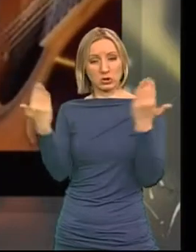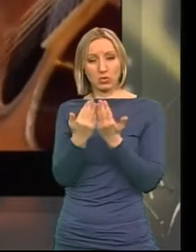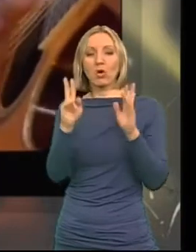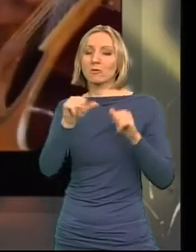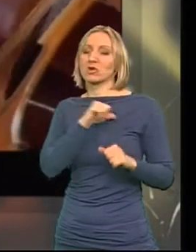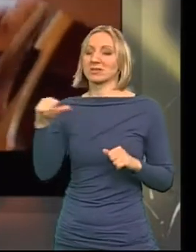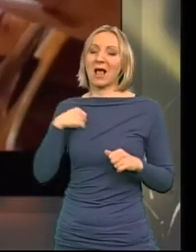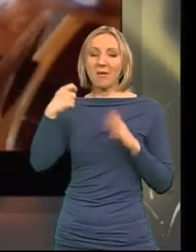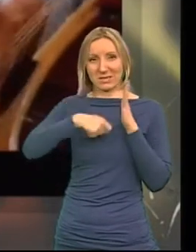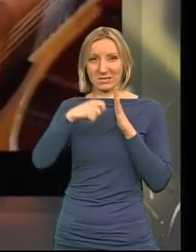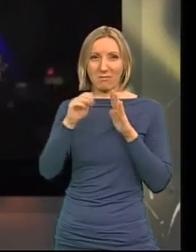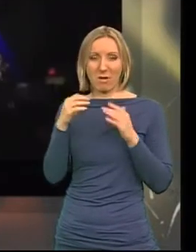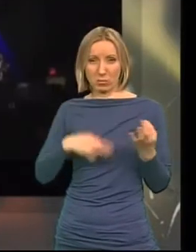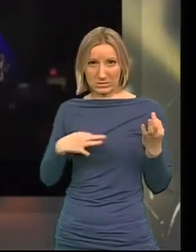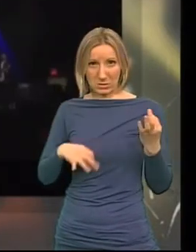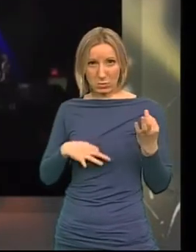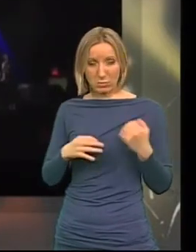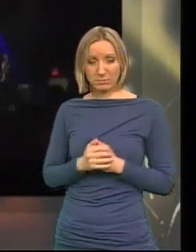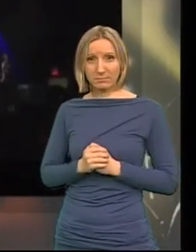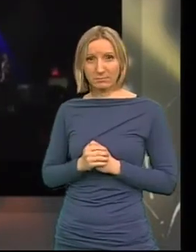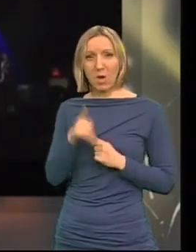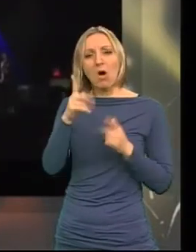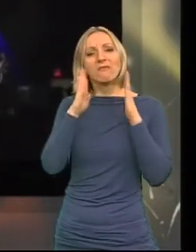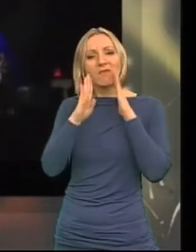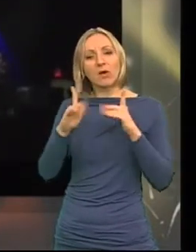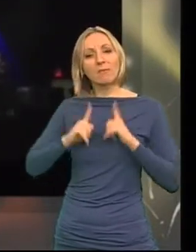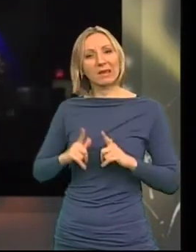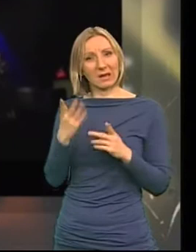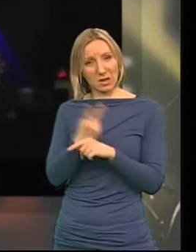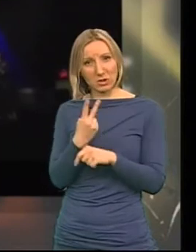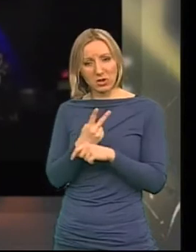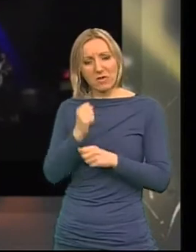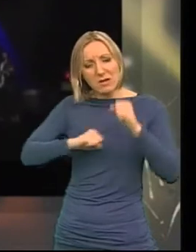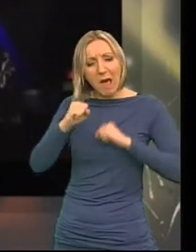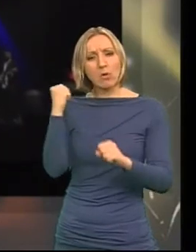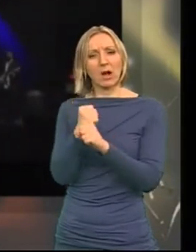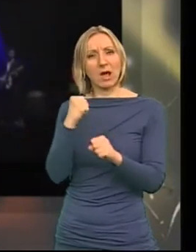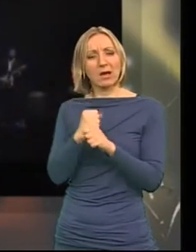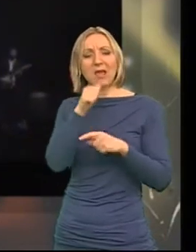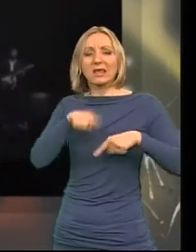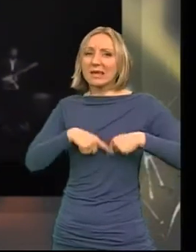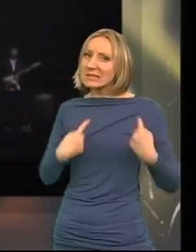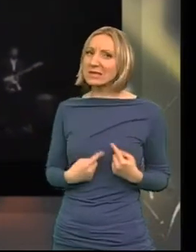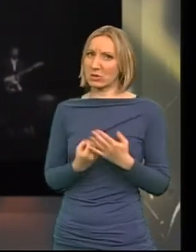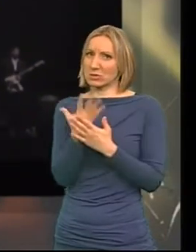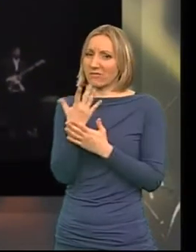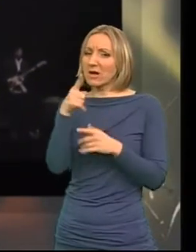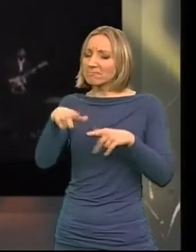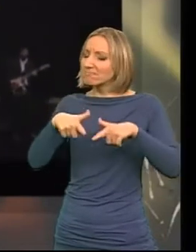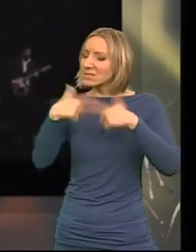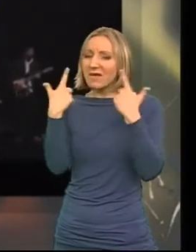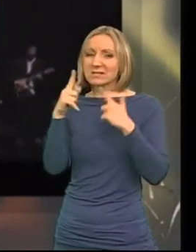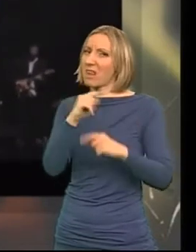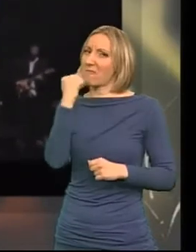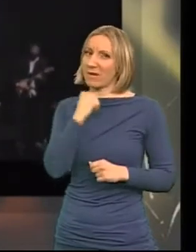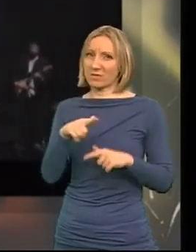ičije pomoći. Midon veruje u mir na zemlji, naporan rad kao put ka uspehu, iskrenost u stvaranju. Svesta nepravdi na